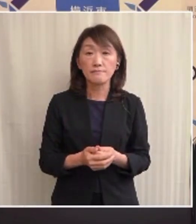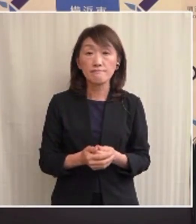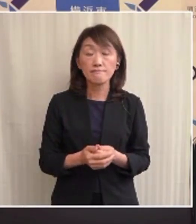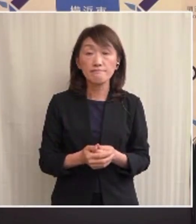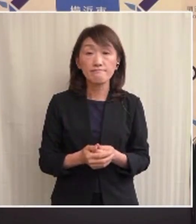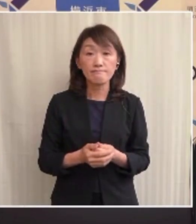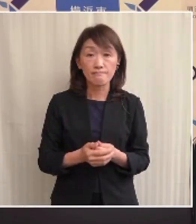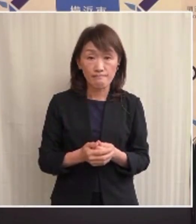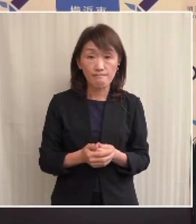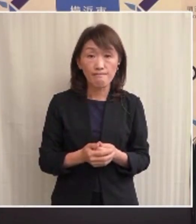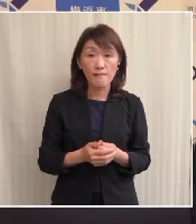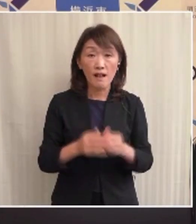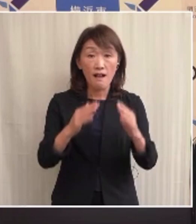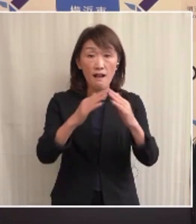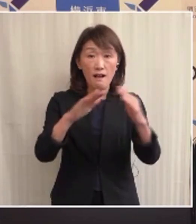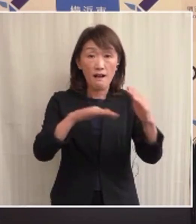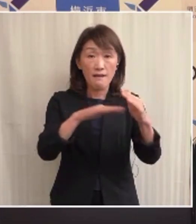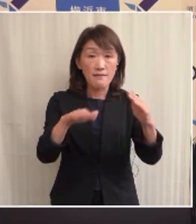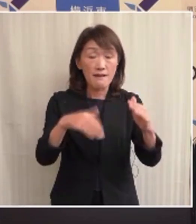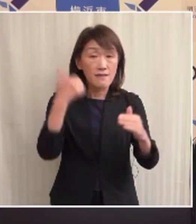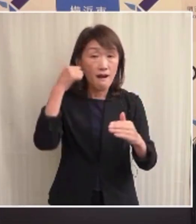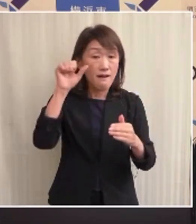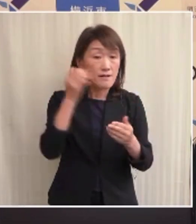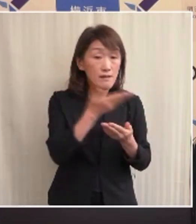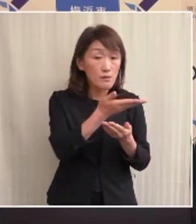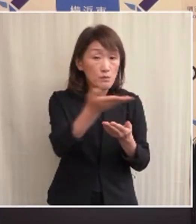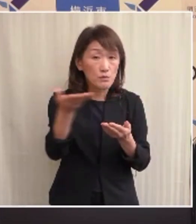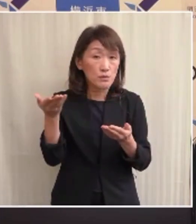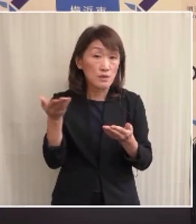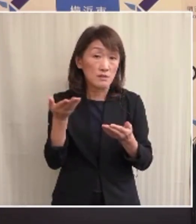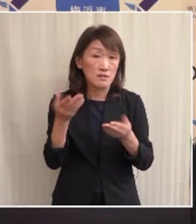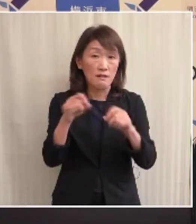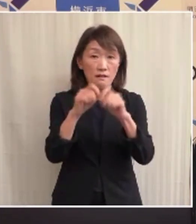アンケートの調査で8割が